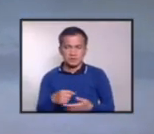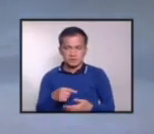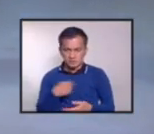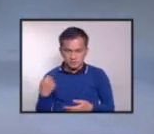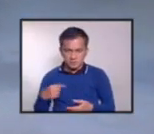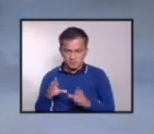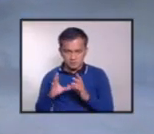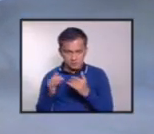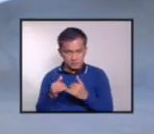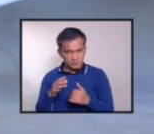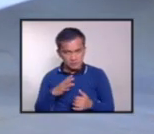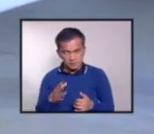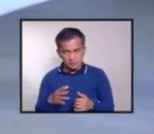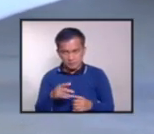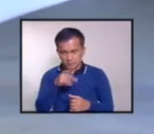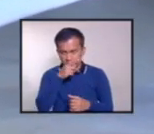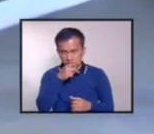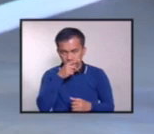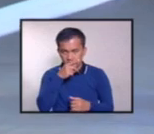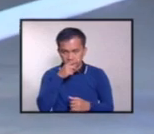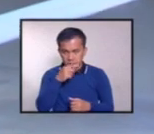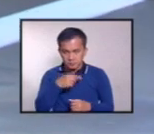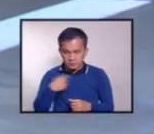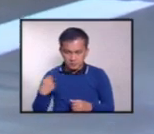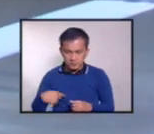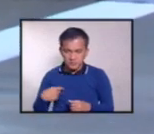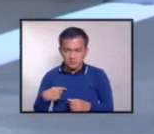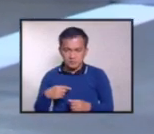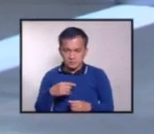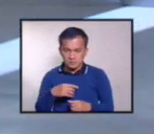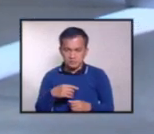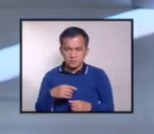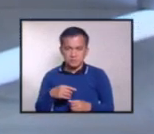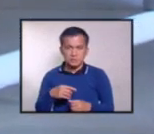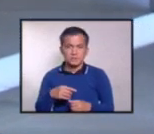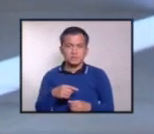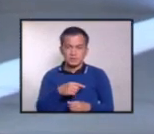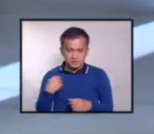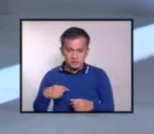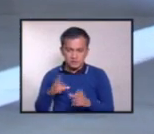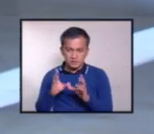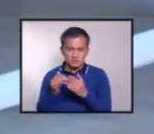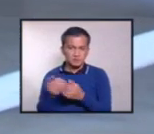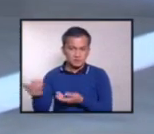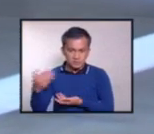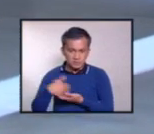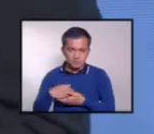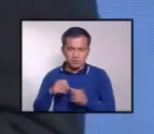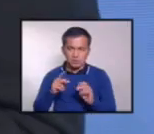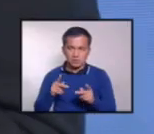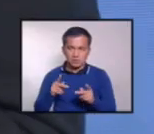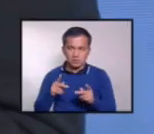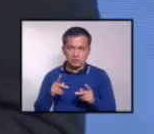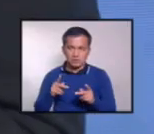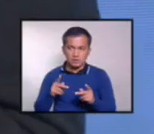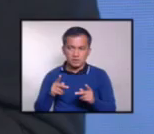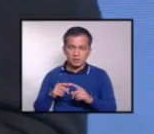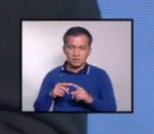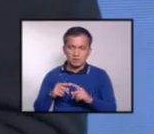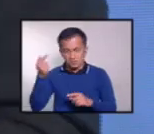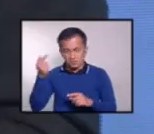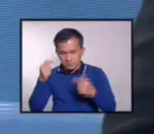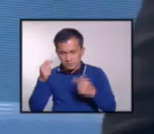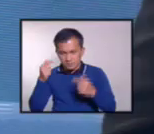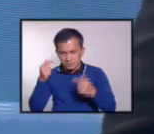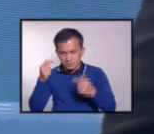lang. Kung private na Chinese company, pumunta sila dito, okay lang. Pero kung government hindi, to government. Hindi,